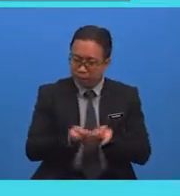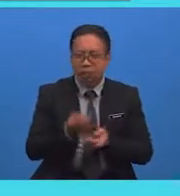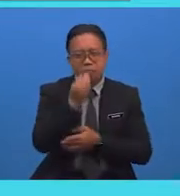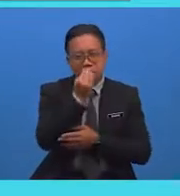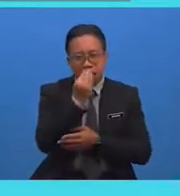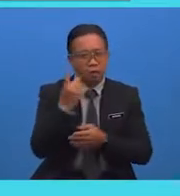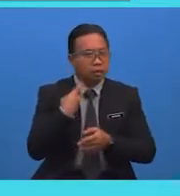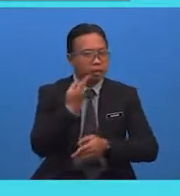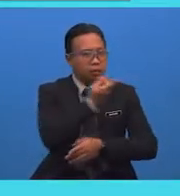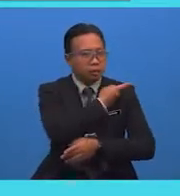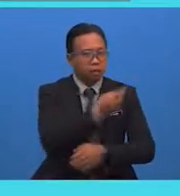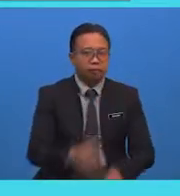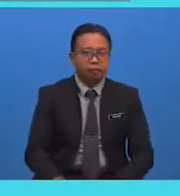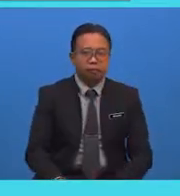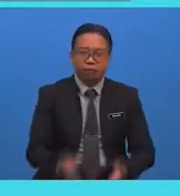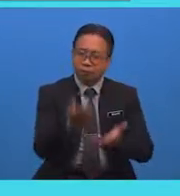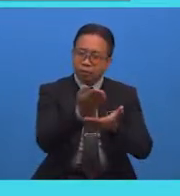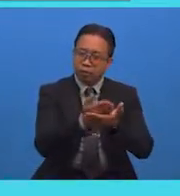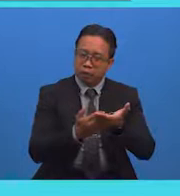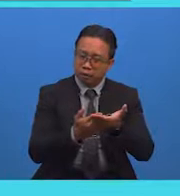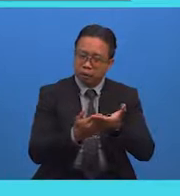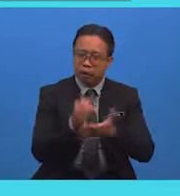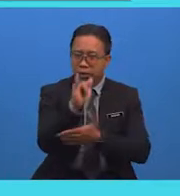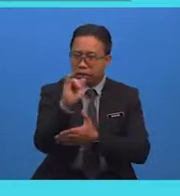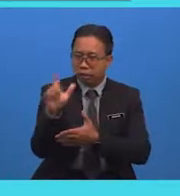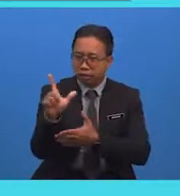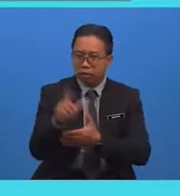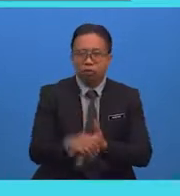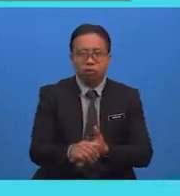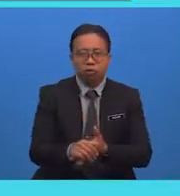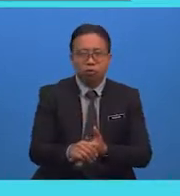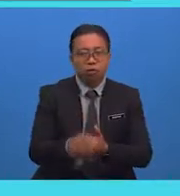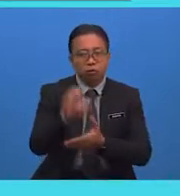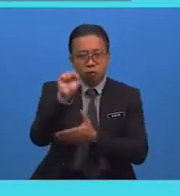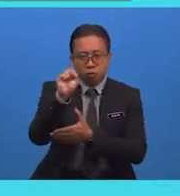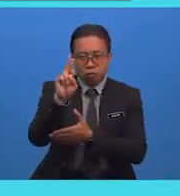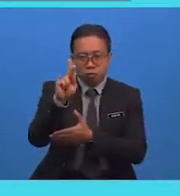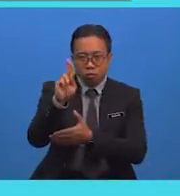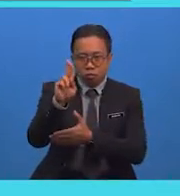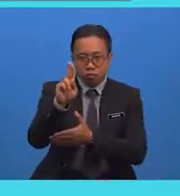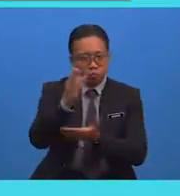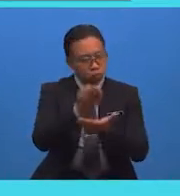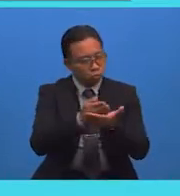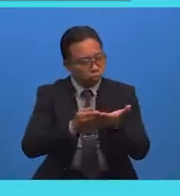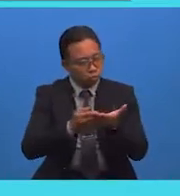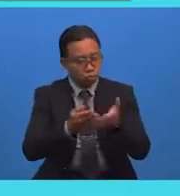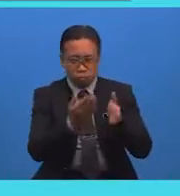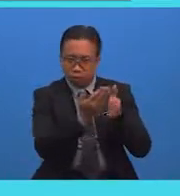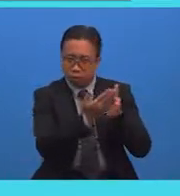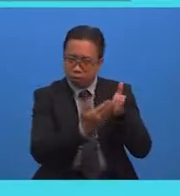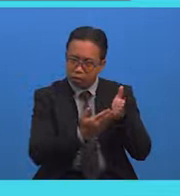makanan kita, pembahagian yang sewajarnya ialah suku-suku separuh. Apa pula